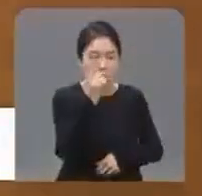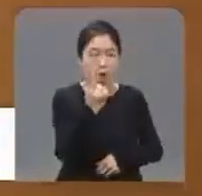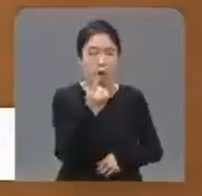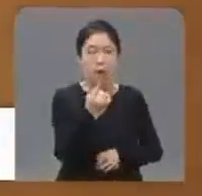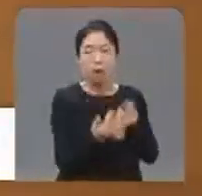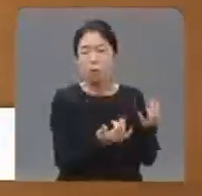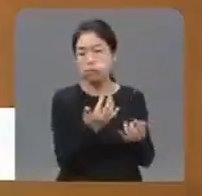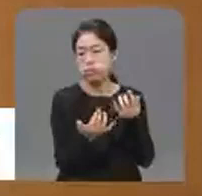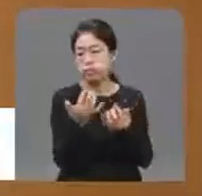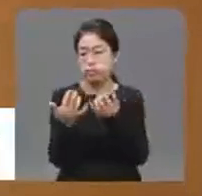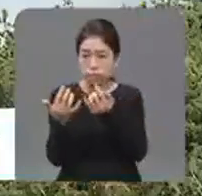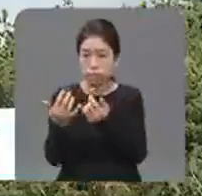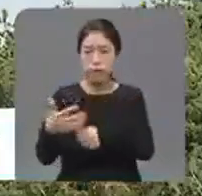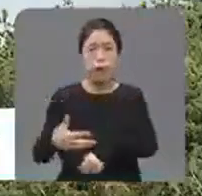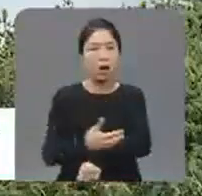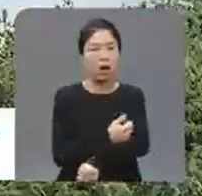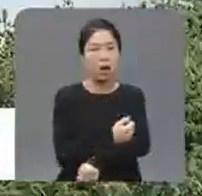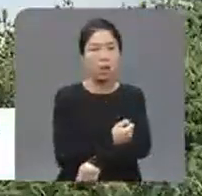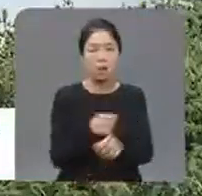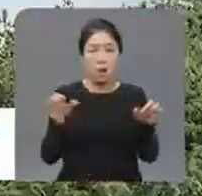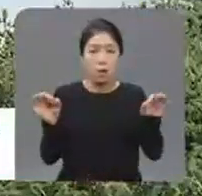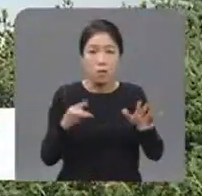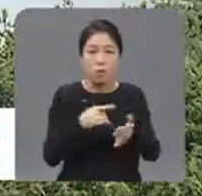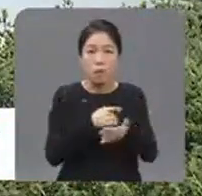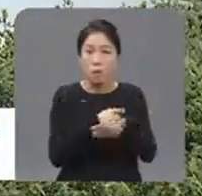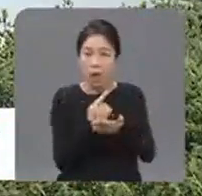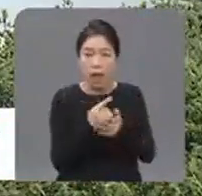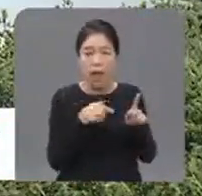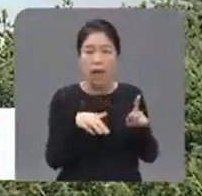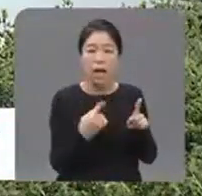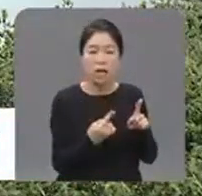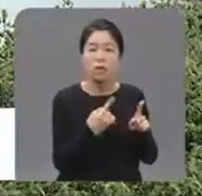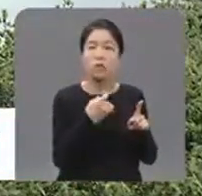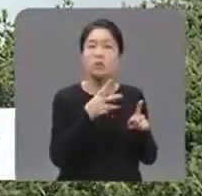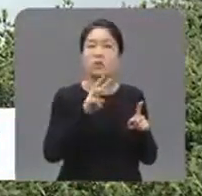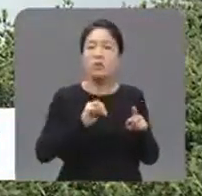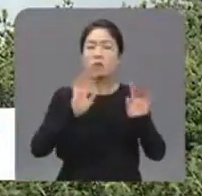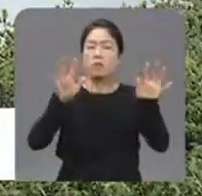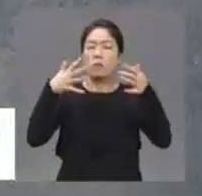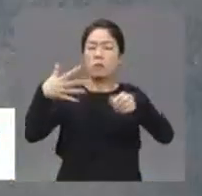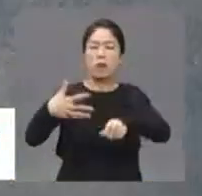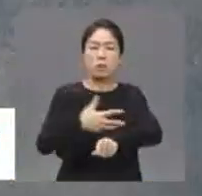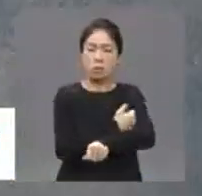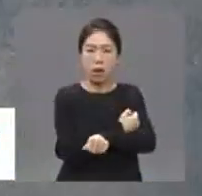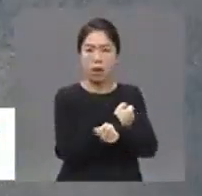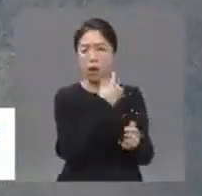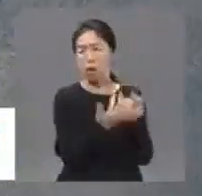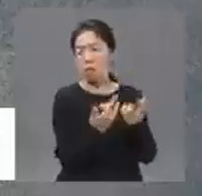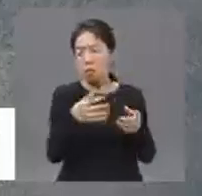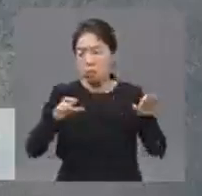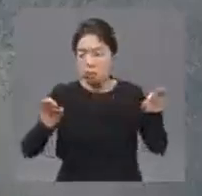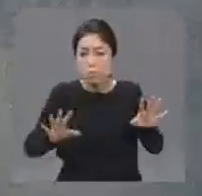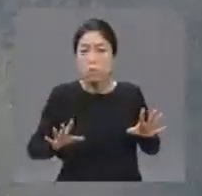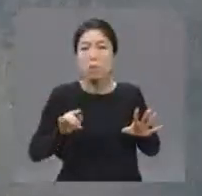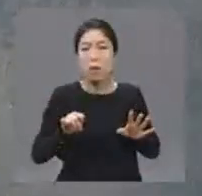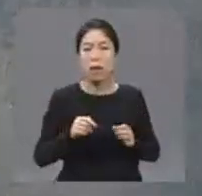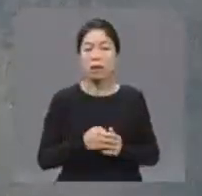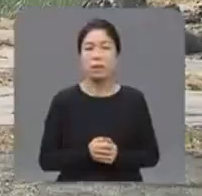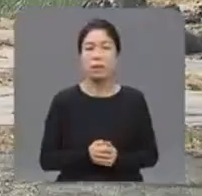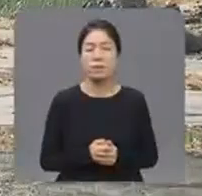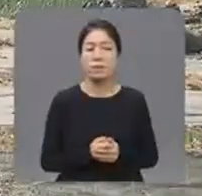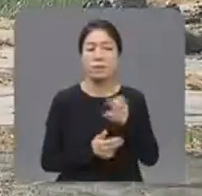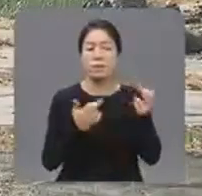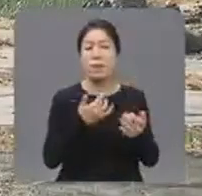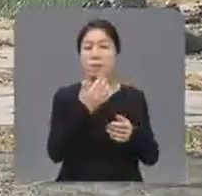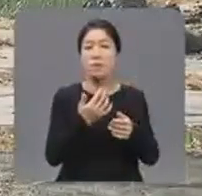없이 번지기 시작했습니다. 순간 최대 풍속 초속 11m가 넘는 강풍에 불길은 더욱 빠르게 확산했습니다.